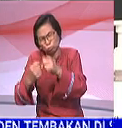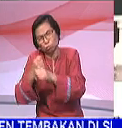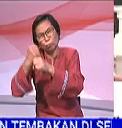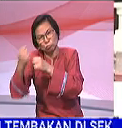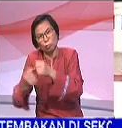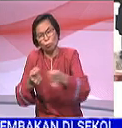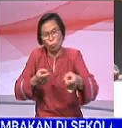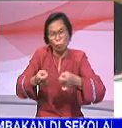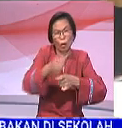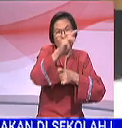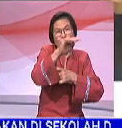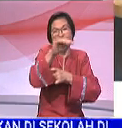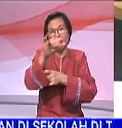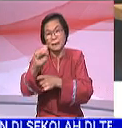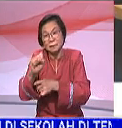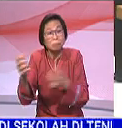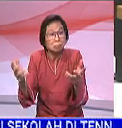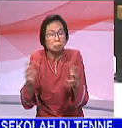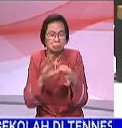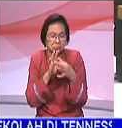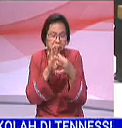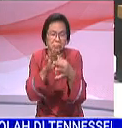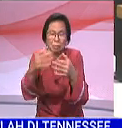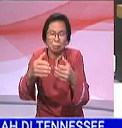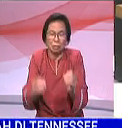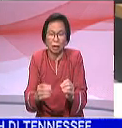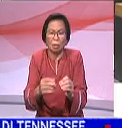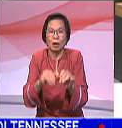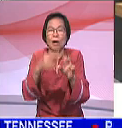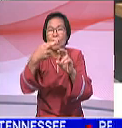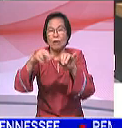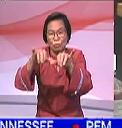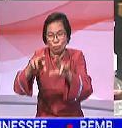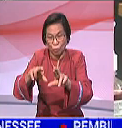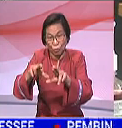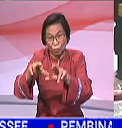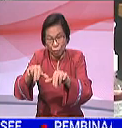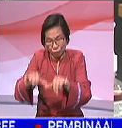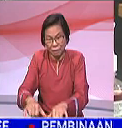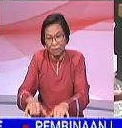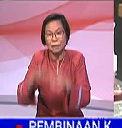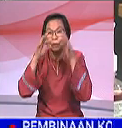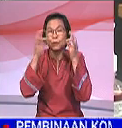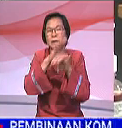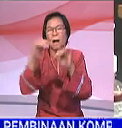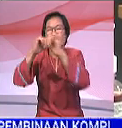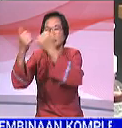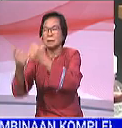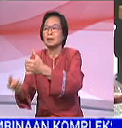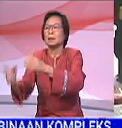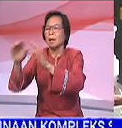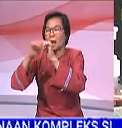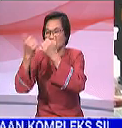yang dikendalikan Miss dengan kerjasama pejabat residen bagian kucing dan agensi-agensi berkaitan